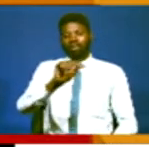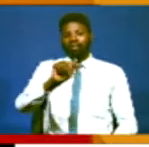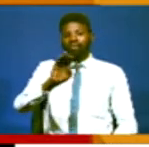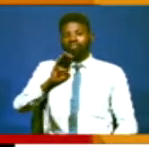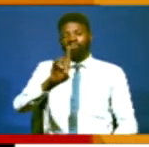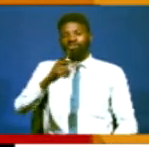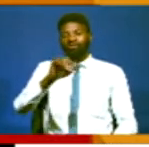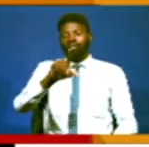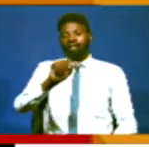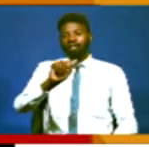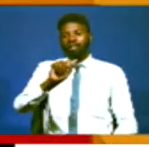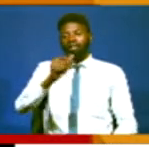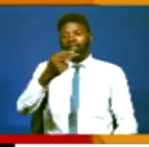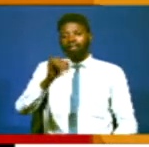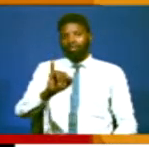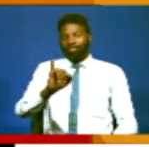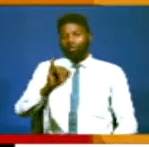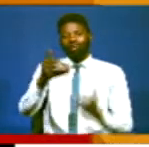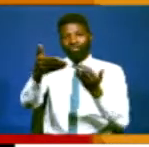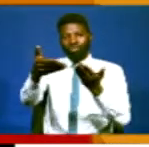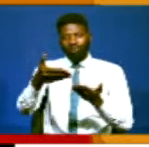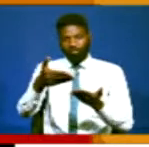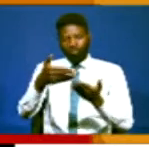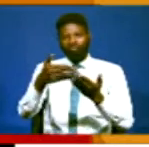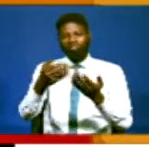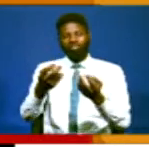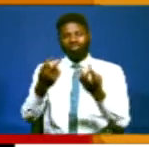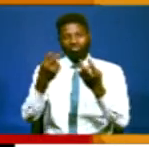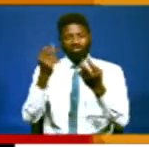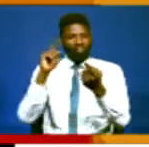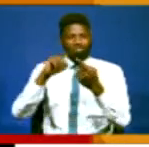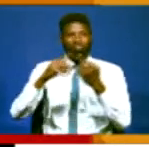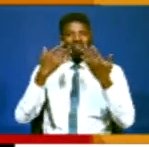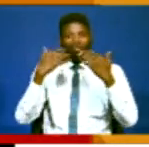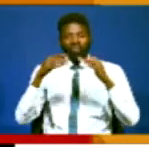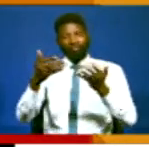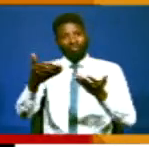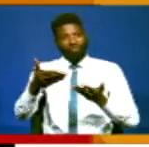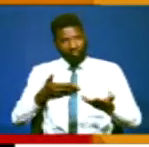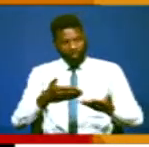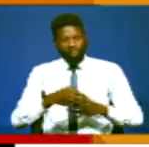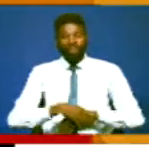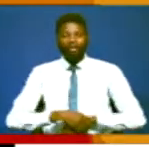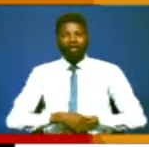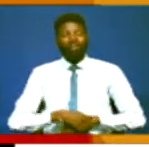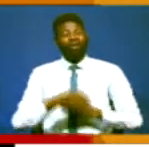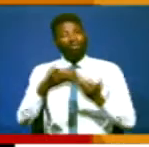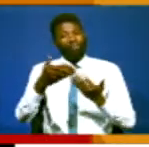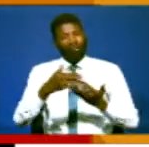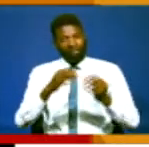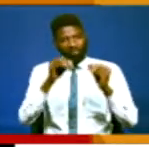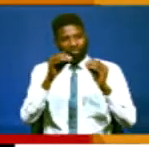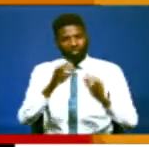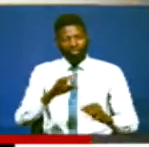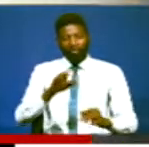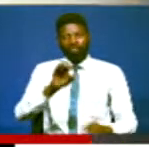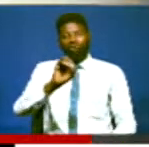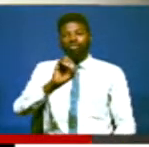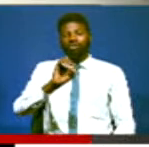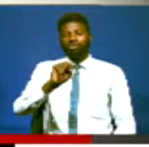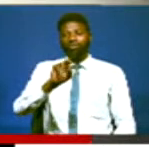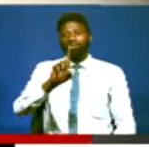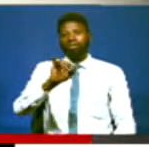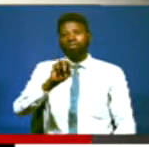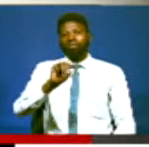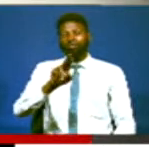tamati. Karibu sana mwalimu Jasper Ondimu na mwalimu Tom Nyambeka katika studio zetu,